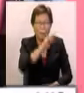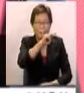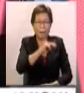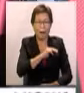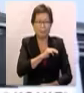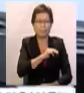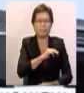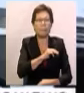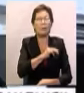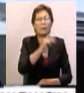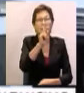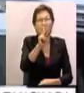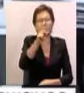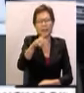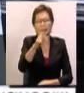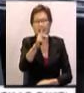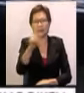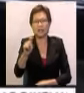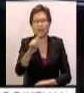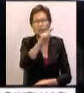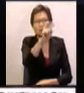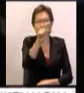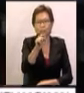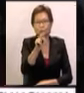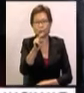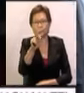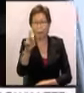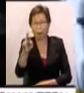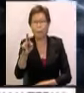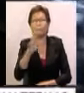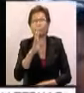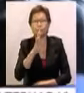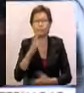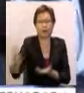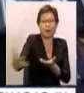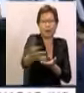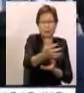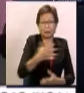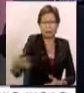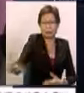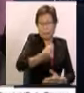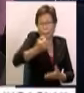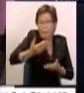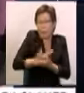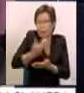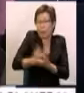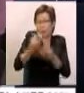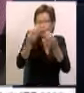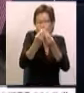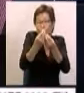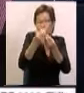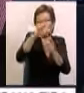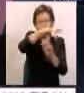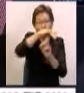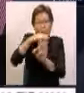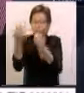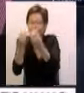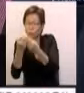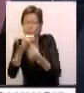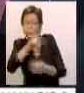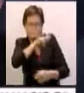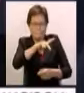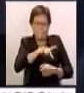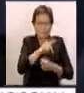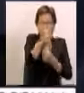Menteri Perumahan dan Kerajaan Tempatan Zuraida Kamarudin berkata perolehan terbaru itu menjadikan jumlah keseluruhan helikopter milik Bomba